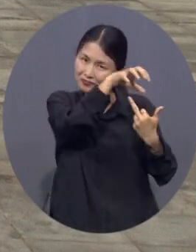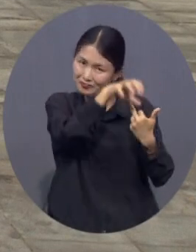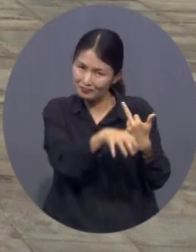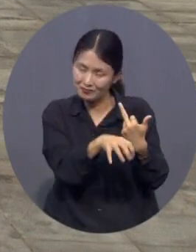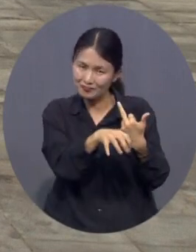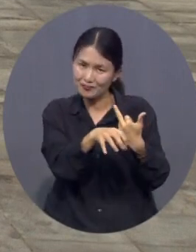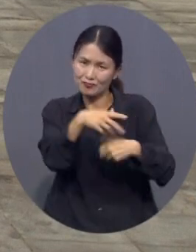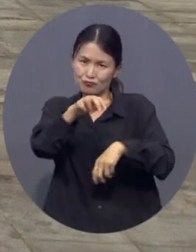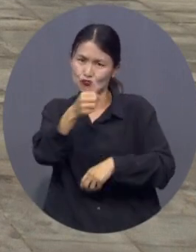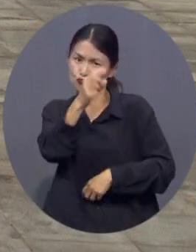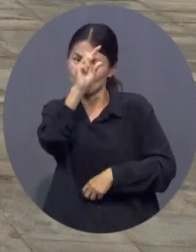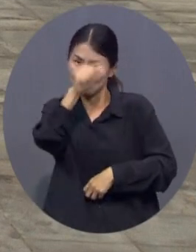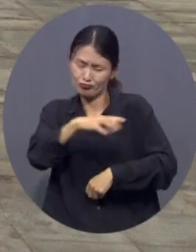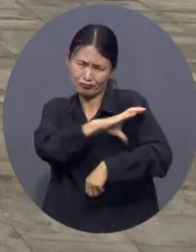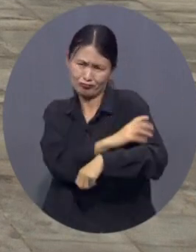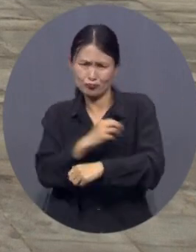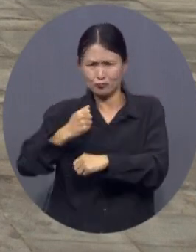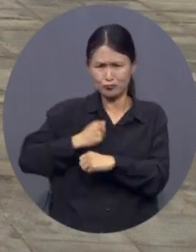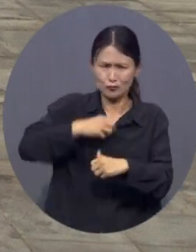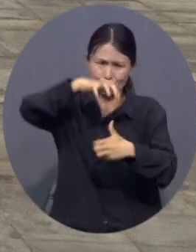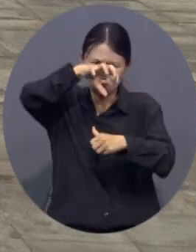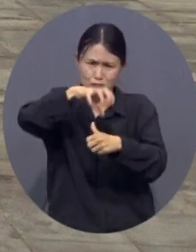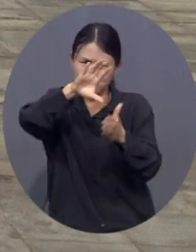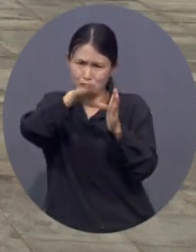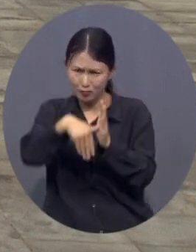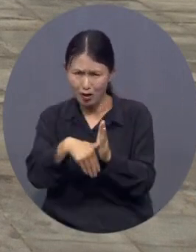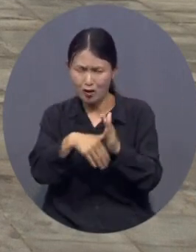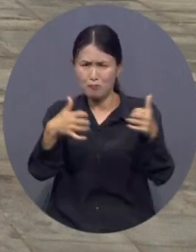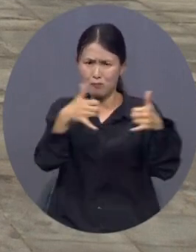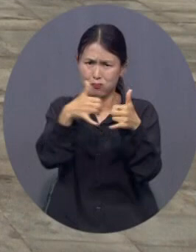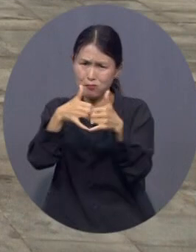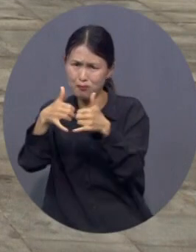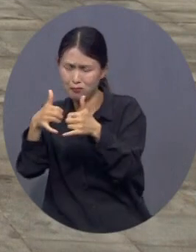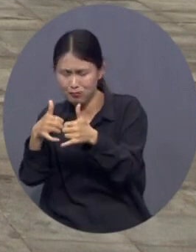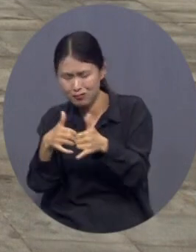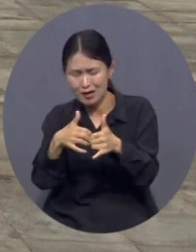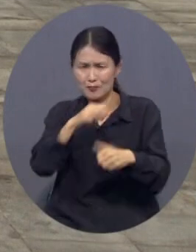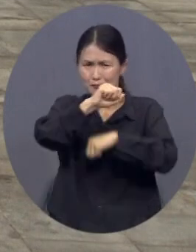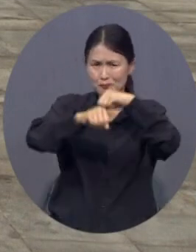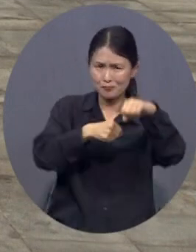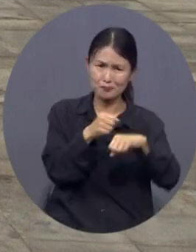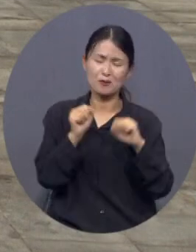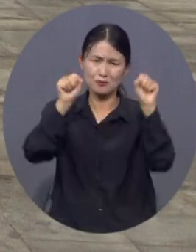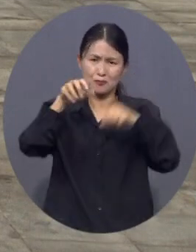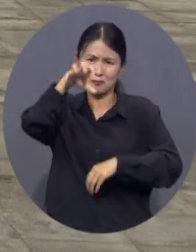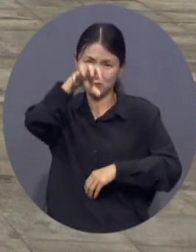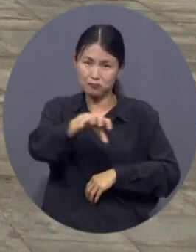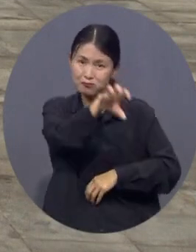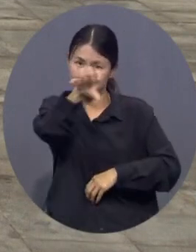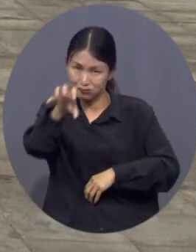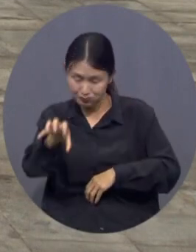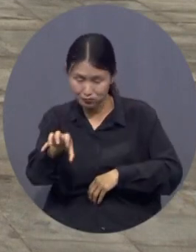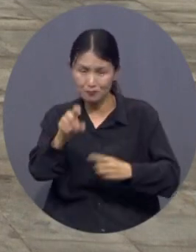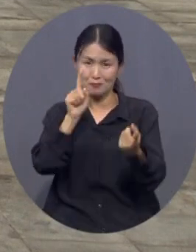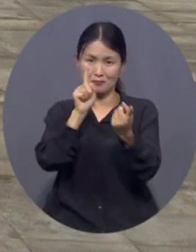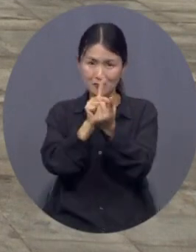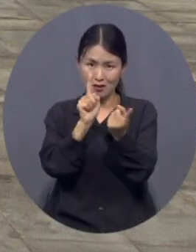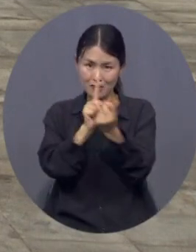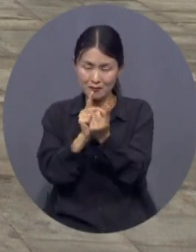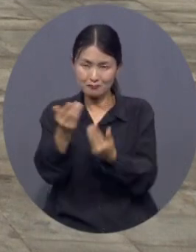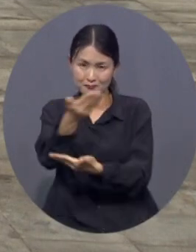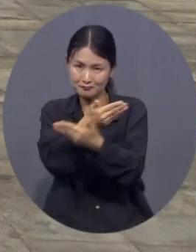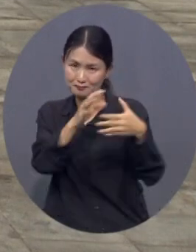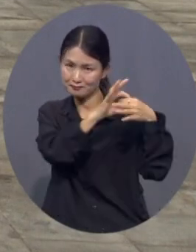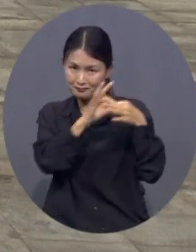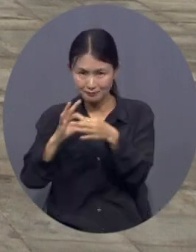전두환 군부 독재 시절 계엄군의 총탄에 맞서 싸운 5.18 민주화 운동의 현장을 찾아 교류를 이어갈 예정입니다. MBC